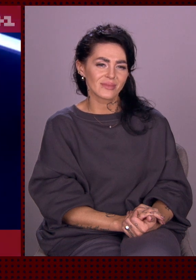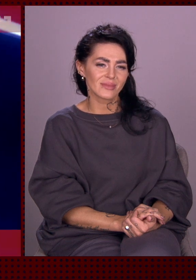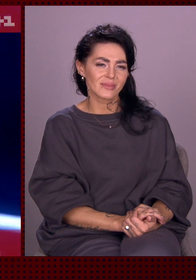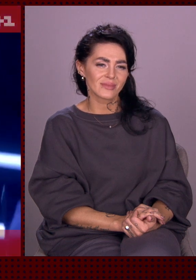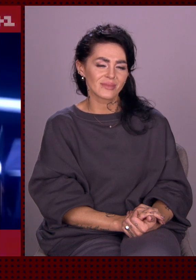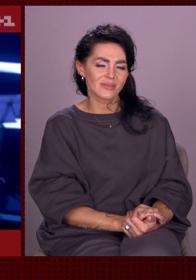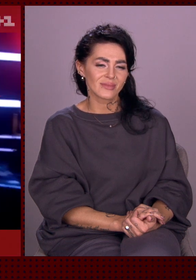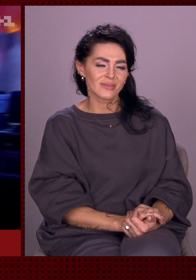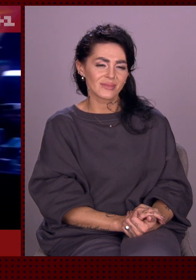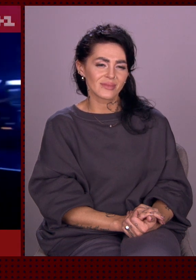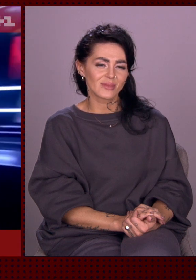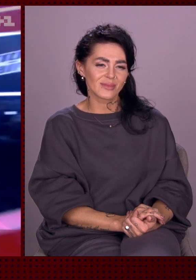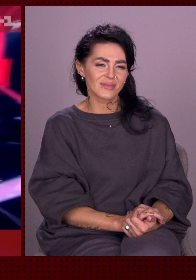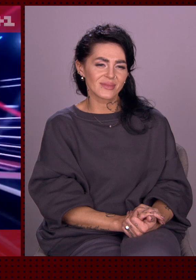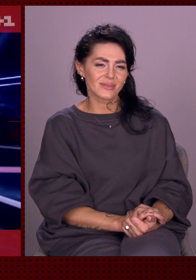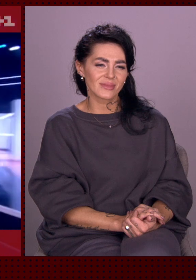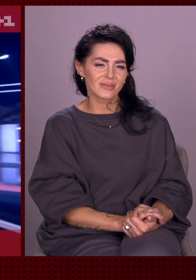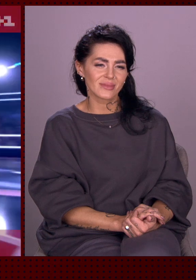Царкевич!